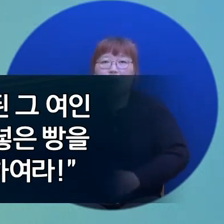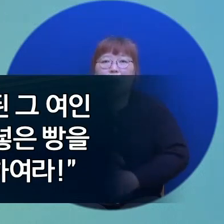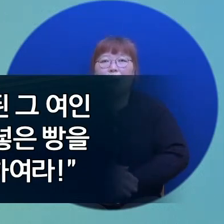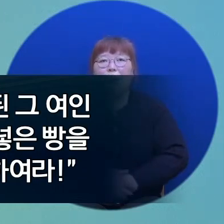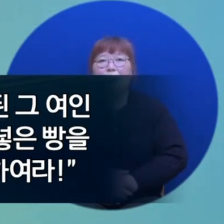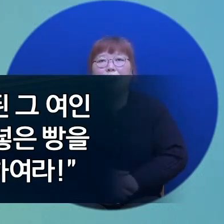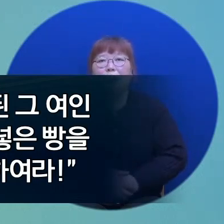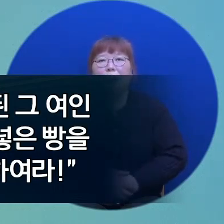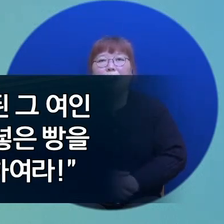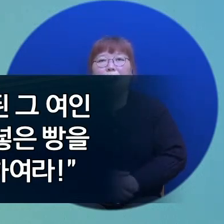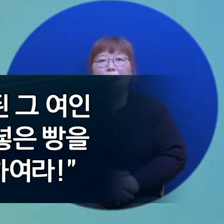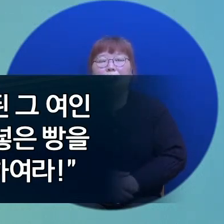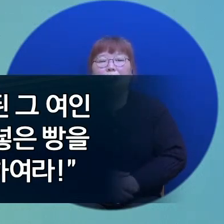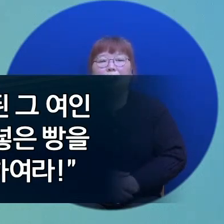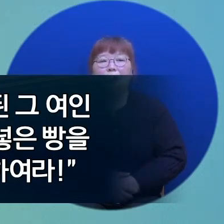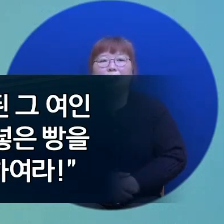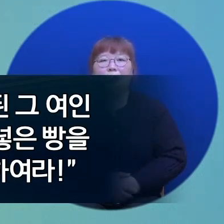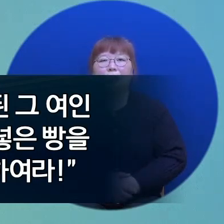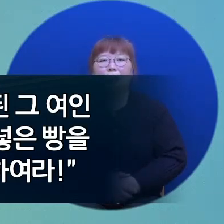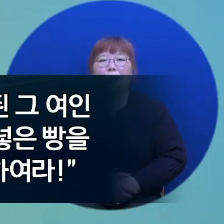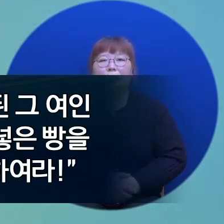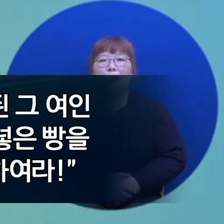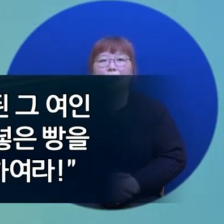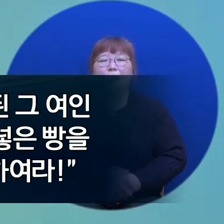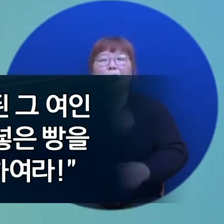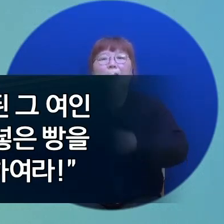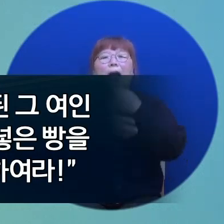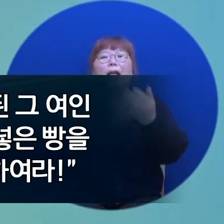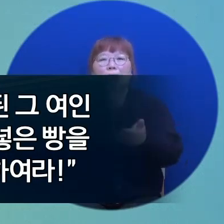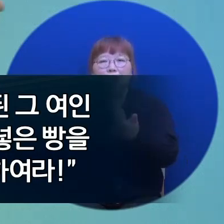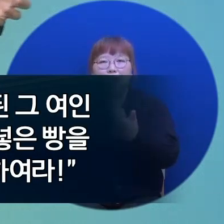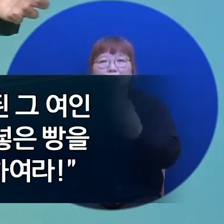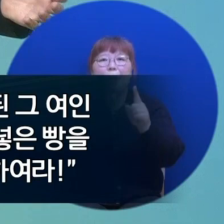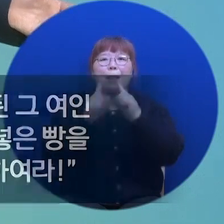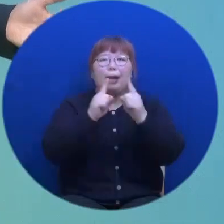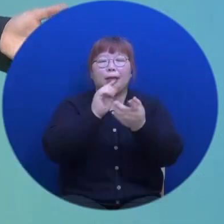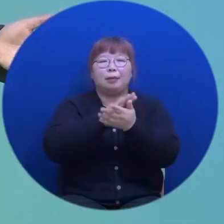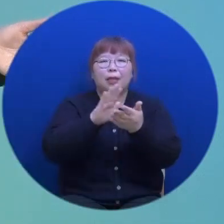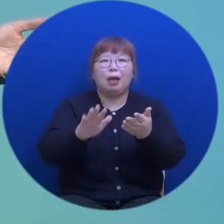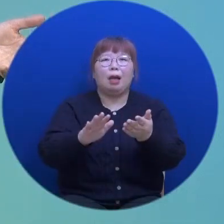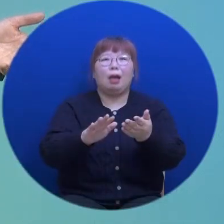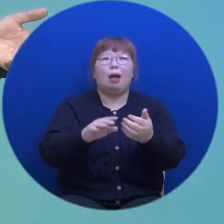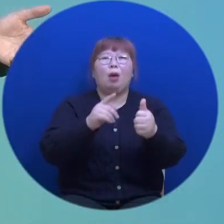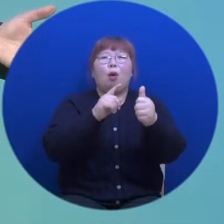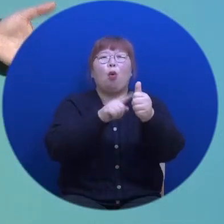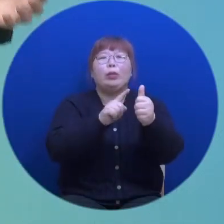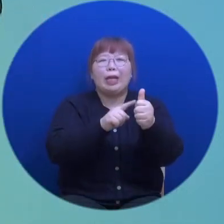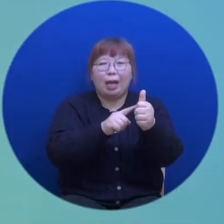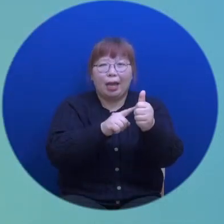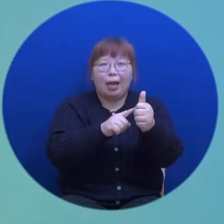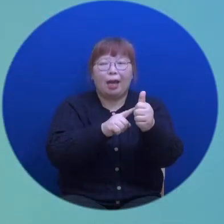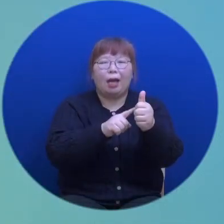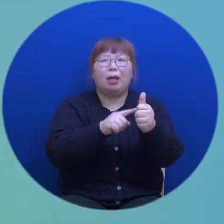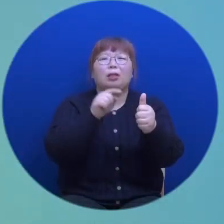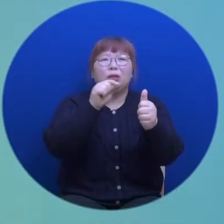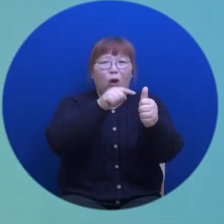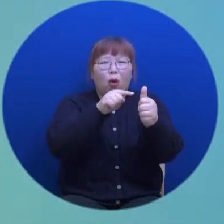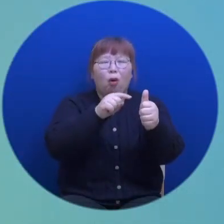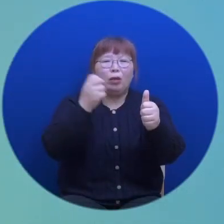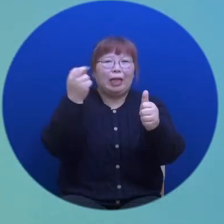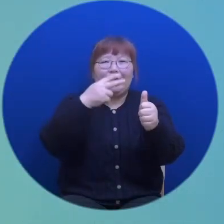여인을 사랑하여라. 하나님의 말씀입니다. 어떤 의미입니까? 호세아야, 너는 다시